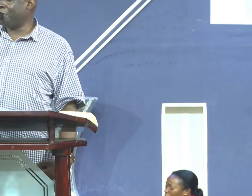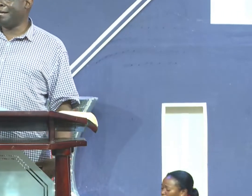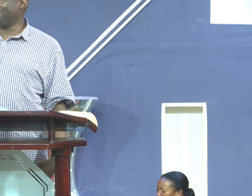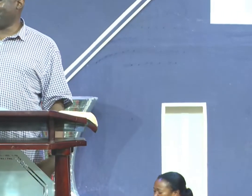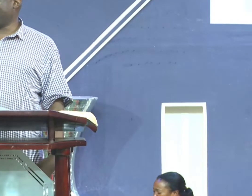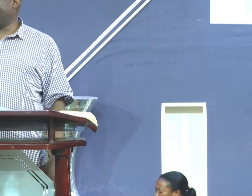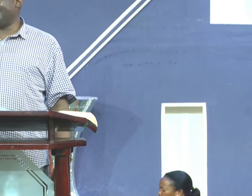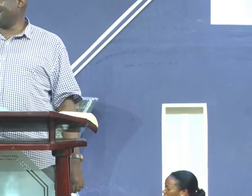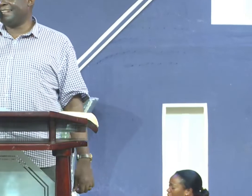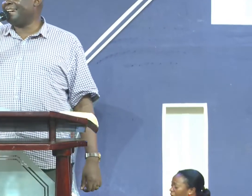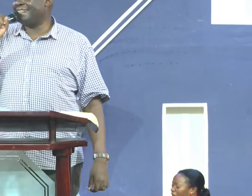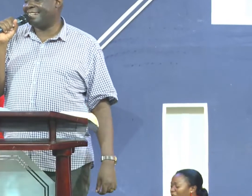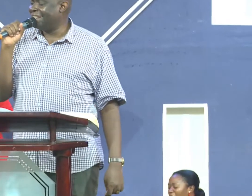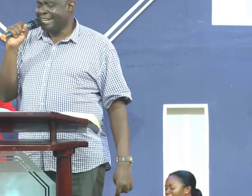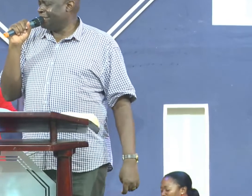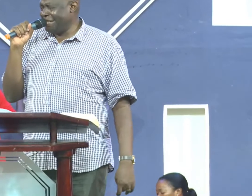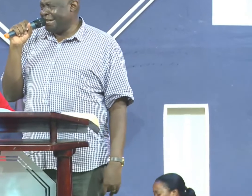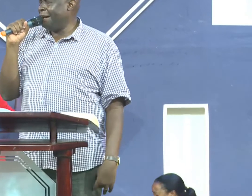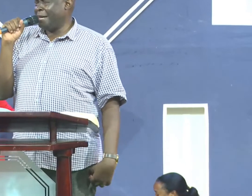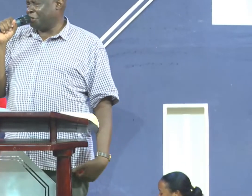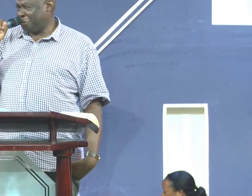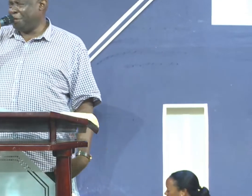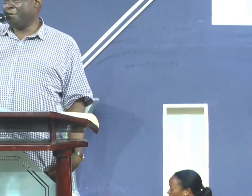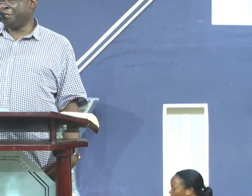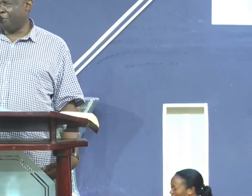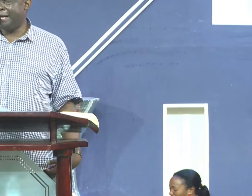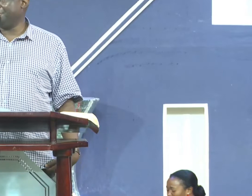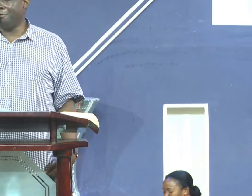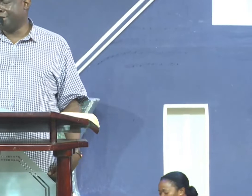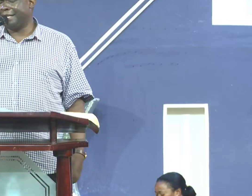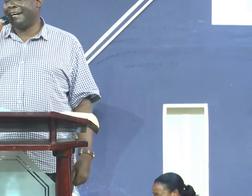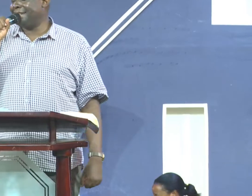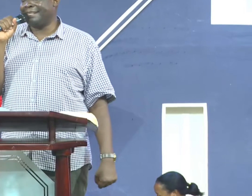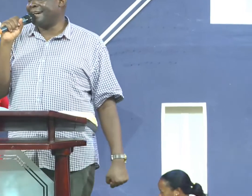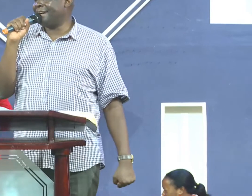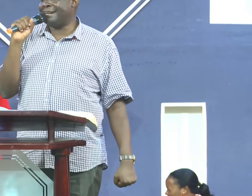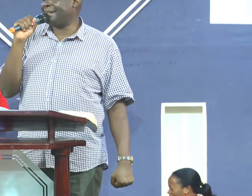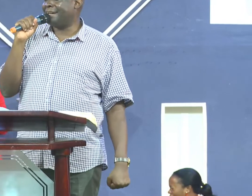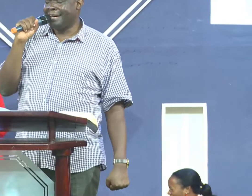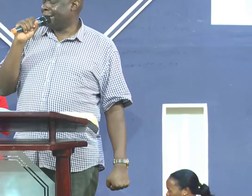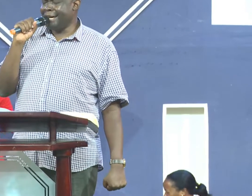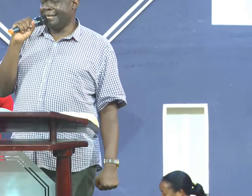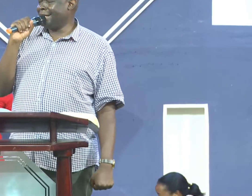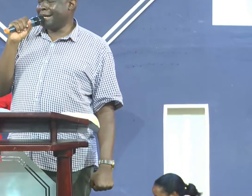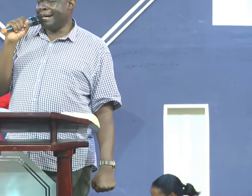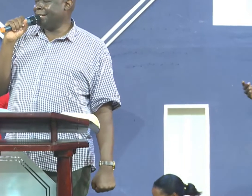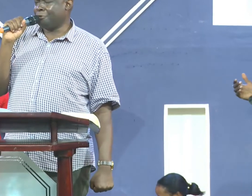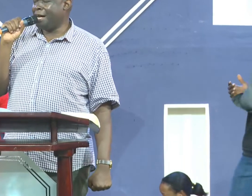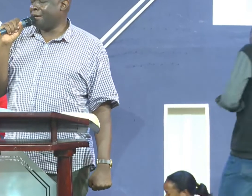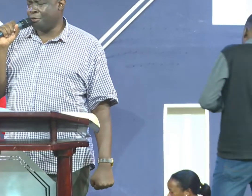amalwaliro ge twalina okutandika ye n'amasomero ge twalina okutandika naye